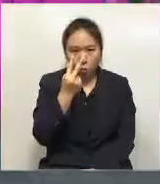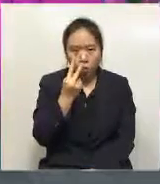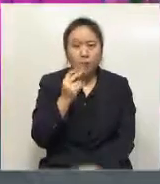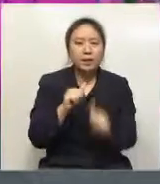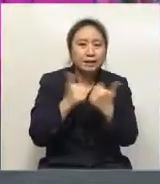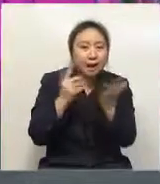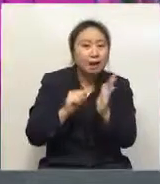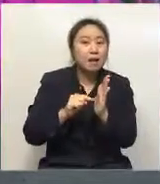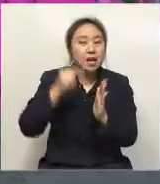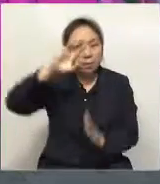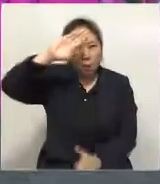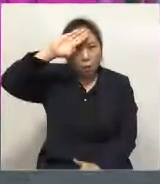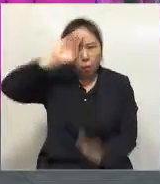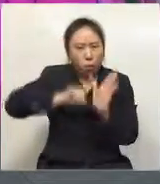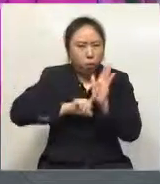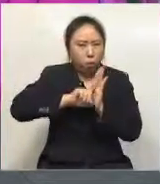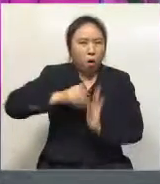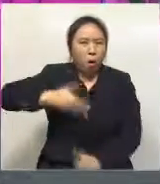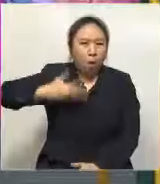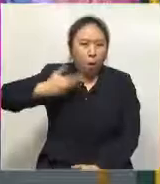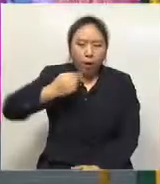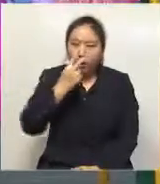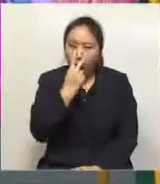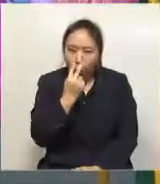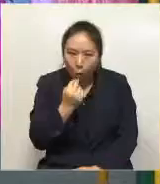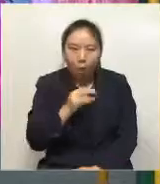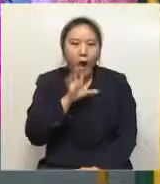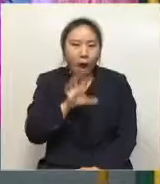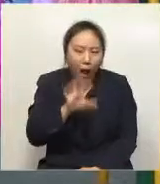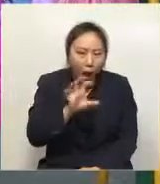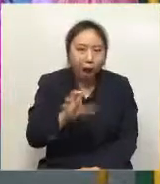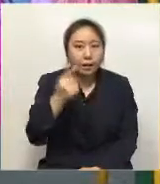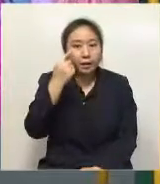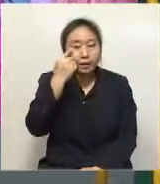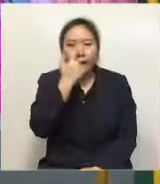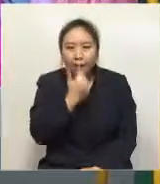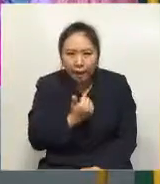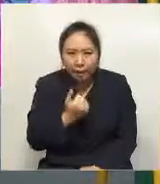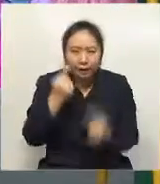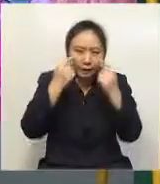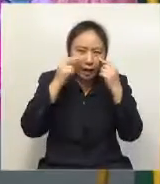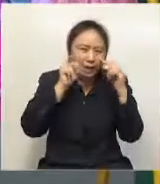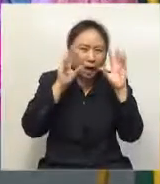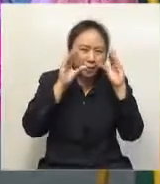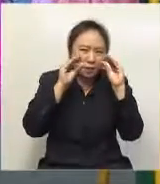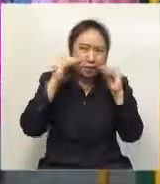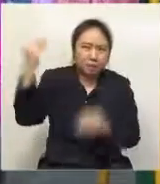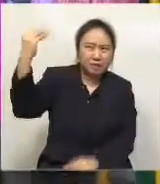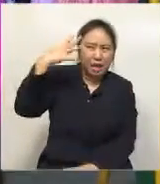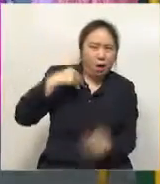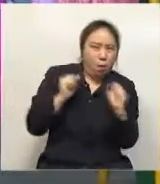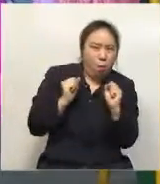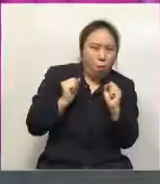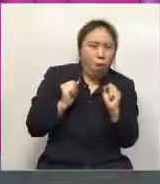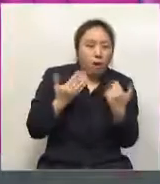อาการเนี่ยจะเริ่มด้วยการมีไข้มีน้ำมูกไหลไอตาแดงตาแฉะแล้วก็กลัวแสงอาการต่างๆทั้งหมดนี้เนี่ย